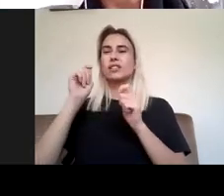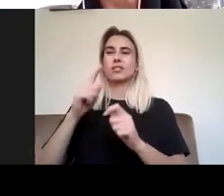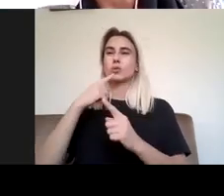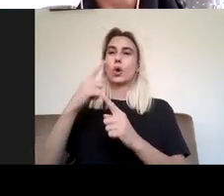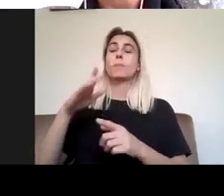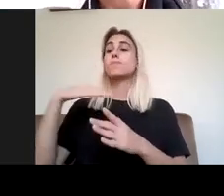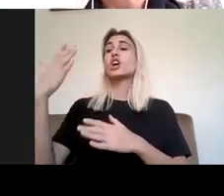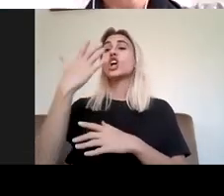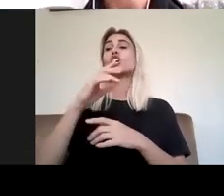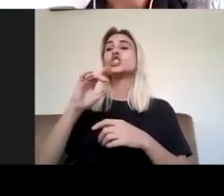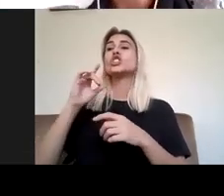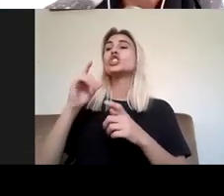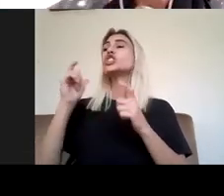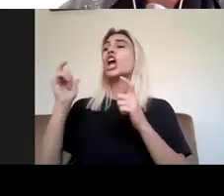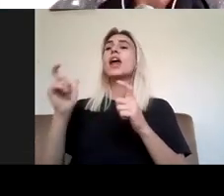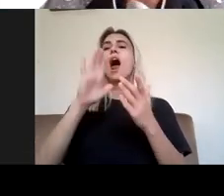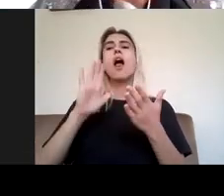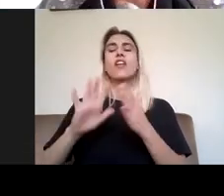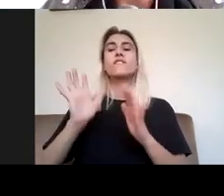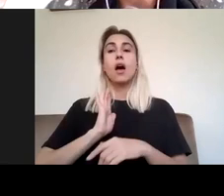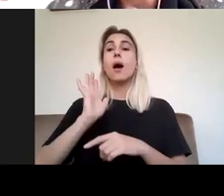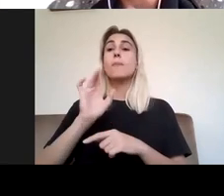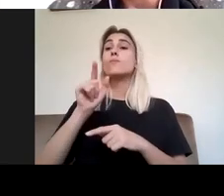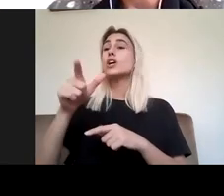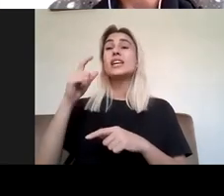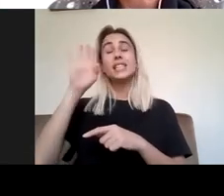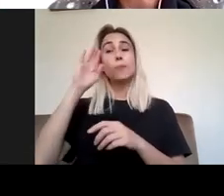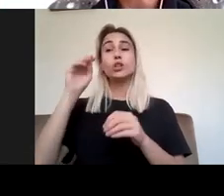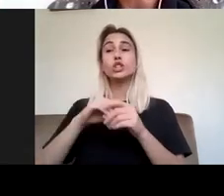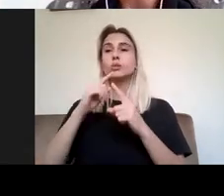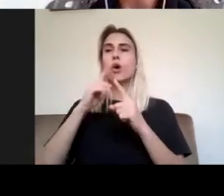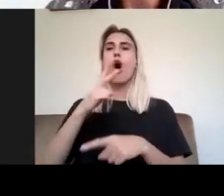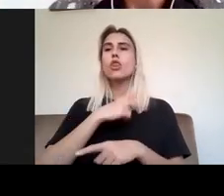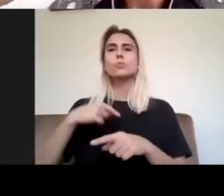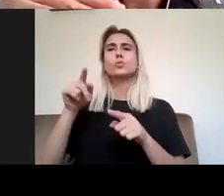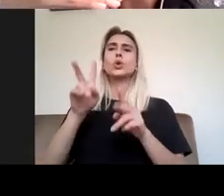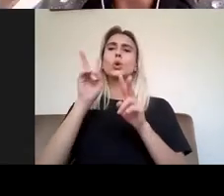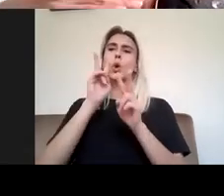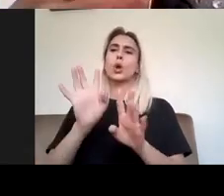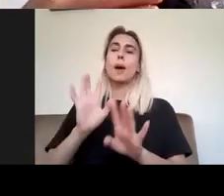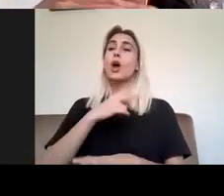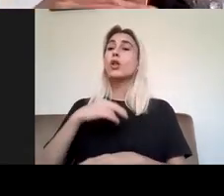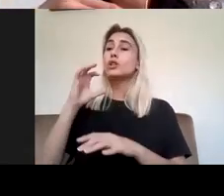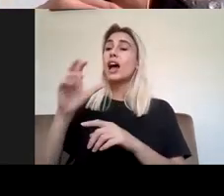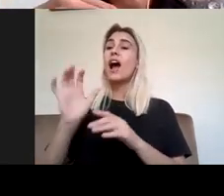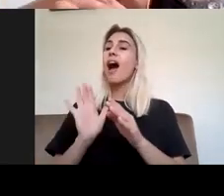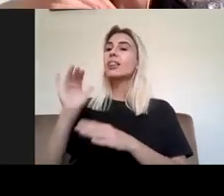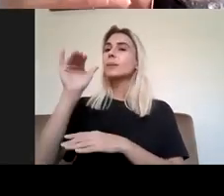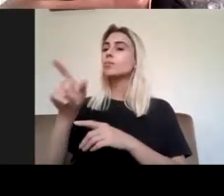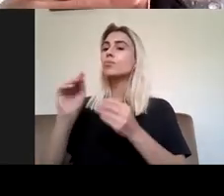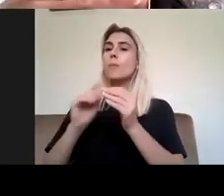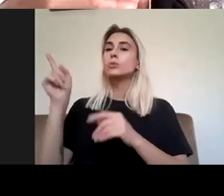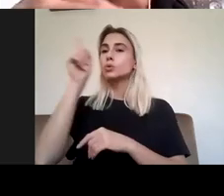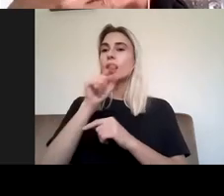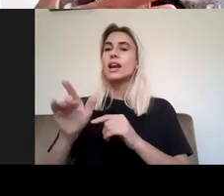olan belki arkadaşlarımız vardır. Ama İstanbul ölçeğine baktığınızda otobüslerde bunu görüyoruz. Fakat kaldırımlardaki problemlerden dolayı yine